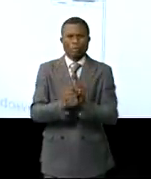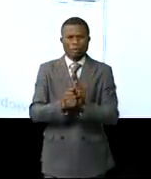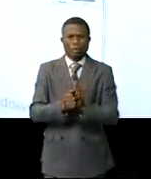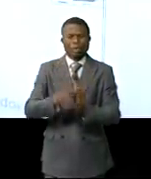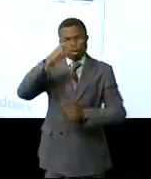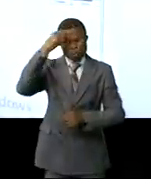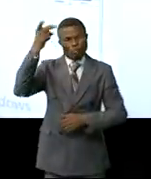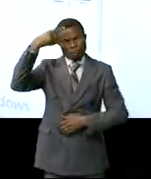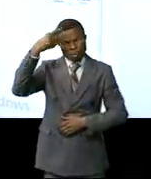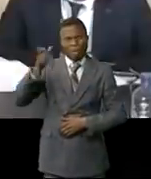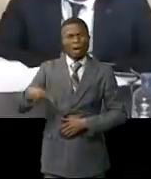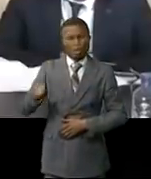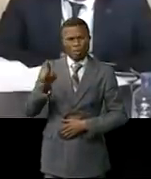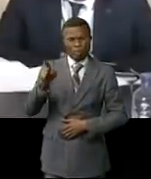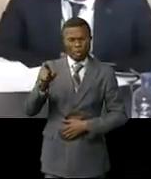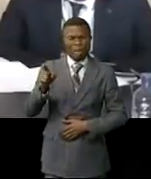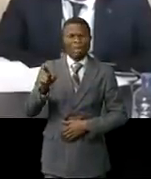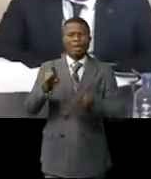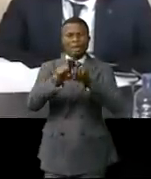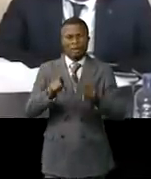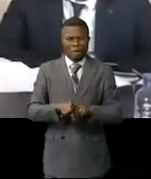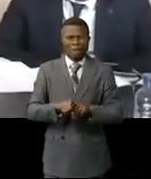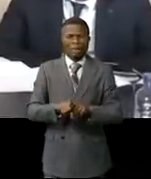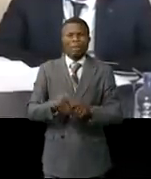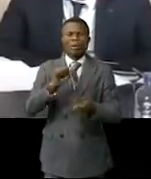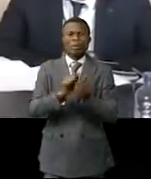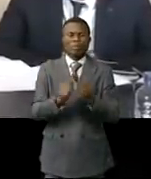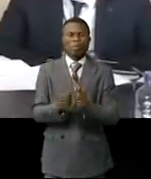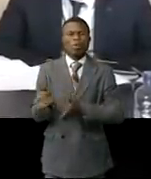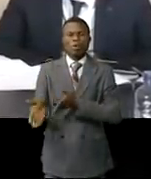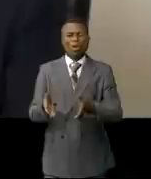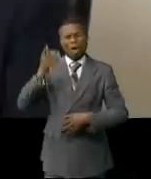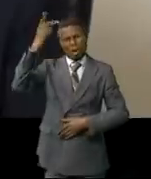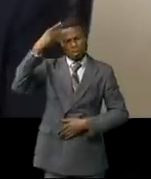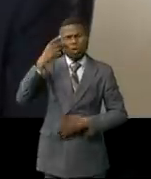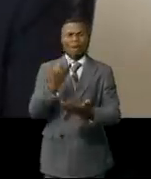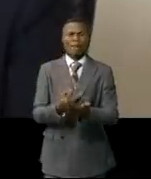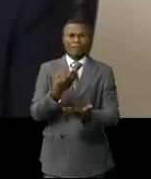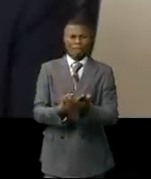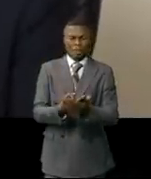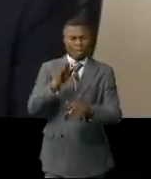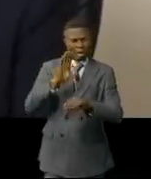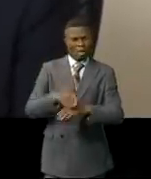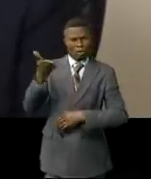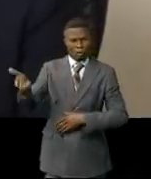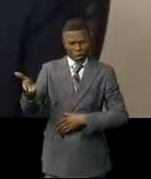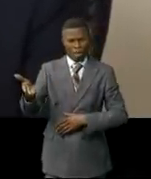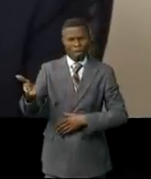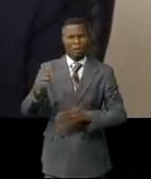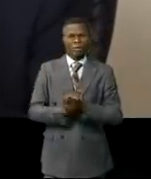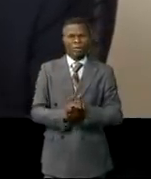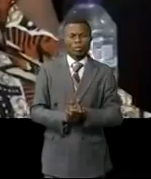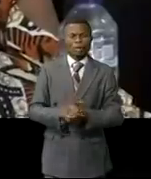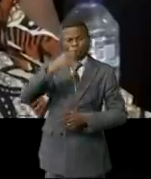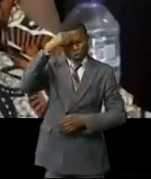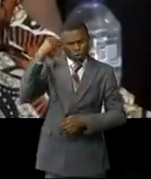crise politique dans cette province de la Mongala à la suite de la mafia politico-financière qui y a élu domicile. Cette